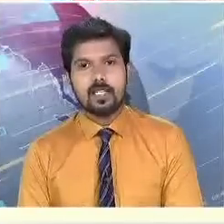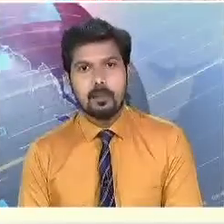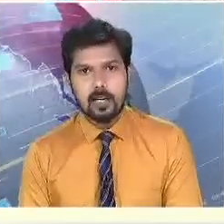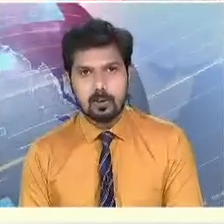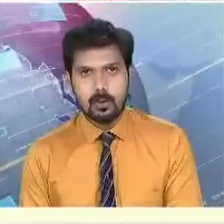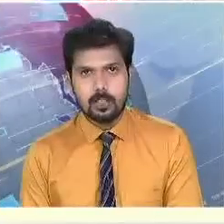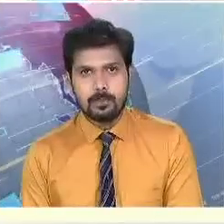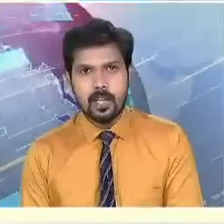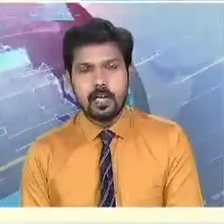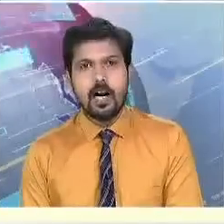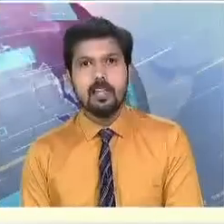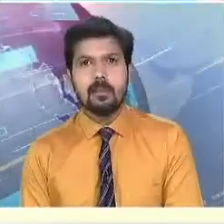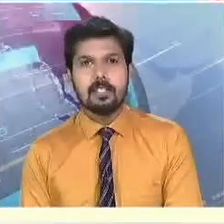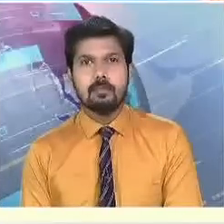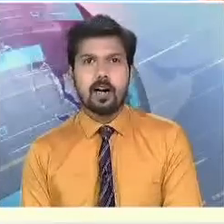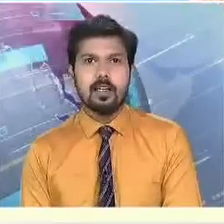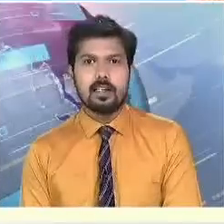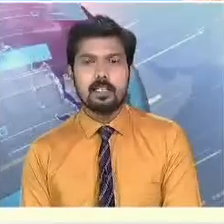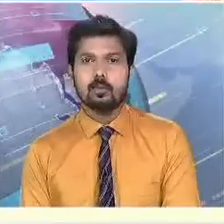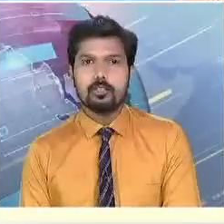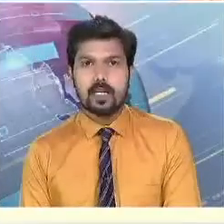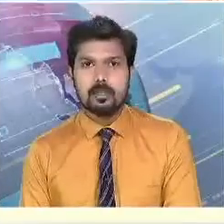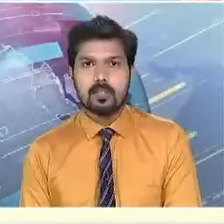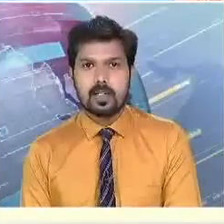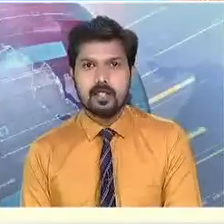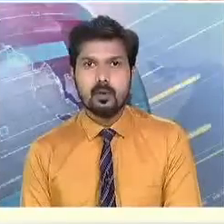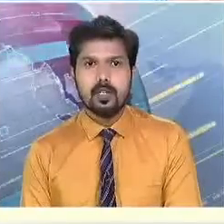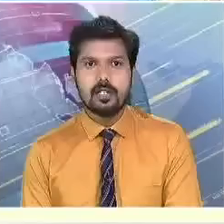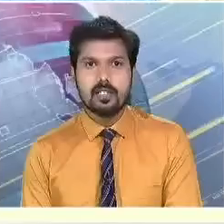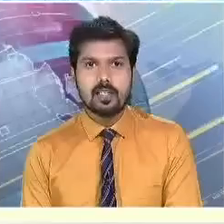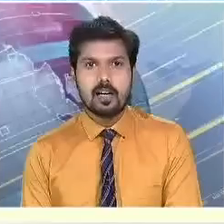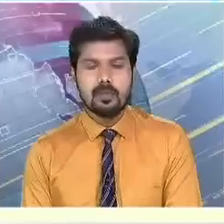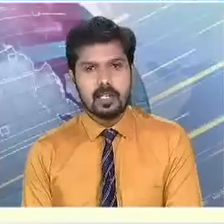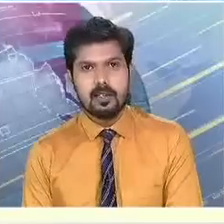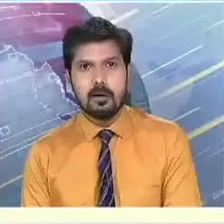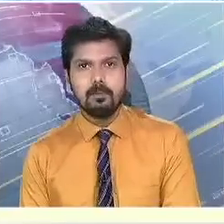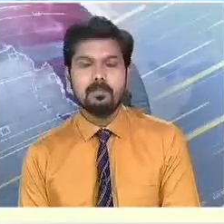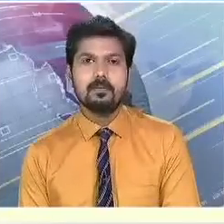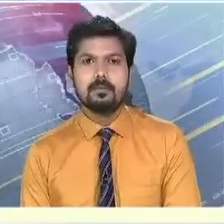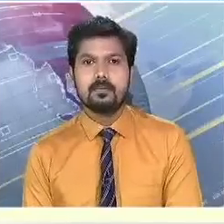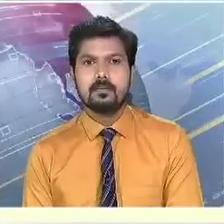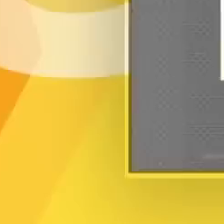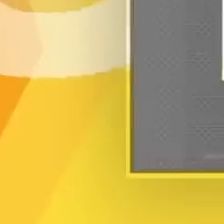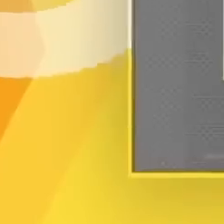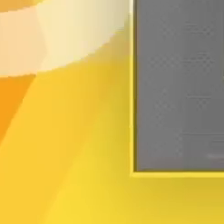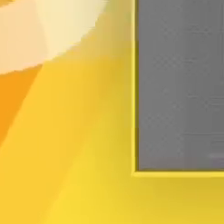சாப்பிடுவதை வழக்கமாக கொண்டுள்ளது. காலை, மதியம், மாலை ஆகிய மூன்று வேளையும் தவறாது கோயிலுக்கு அந்த காகம் வருகிறதா?